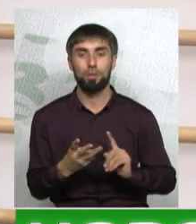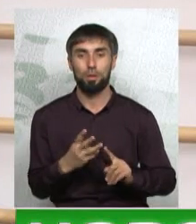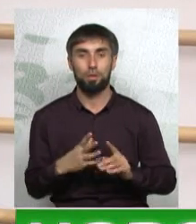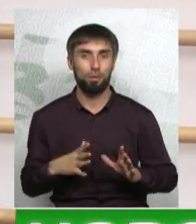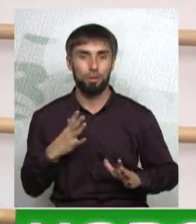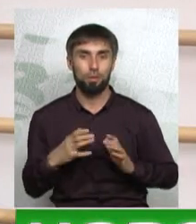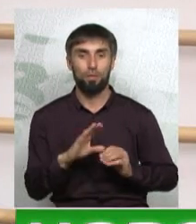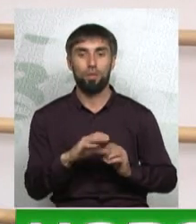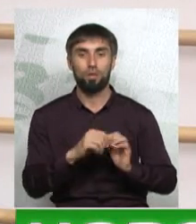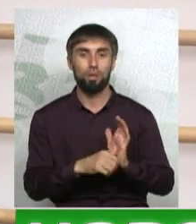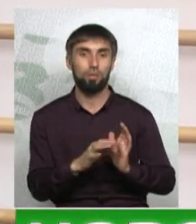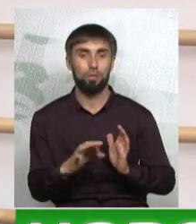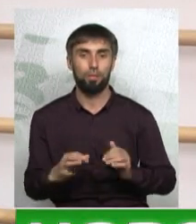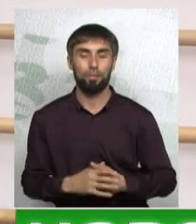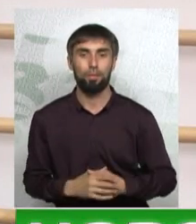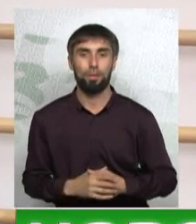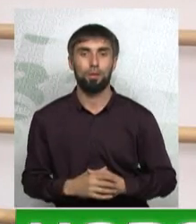тренировка.